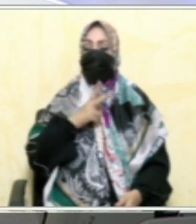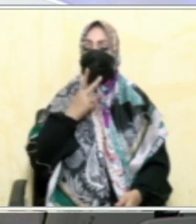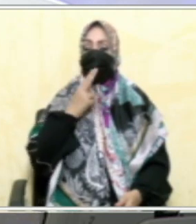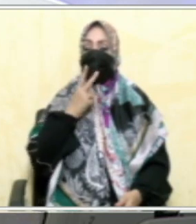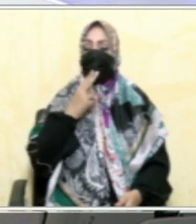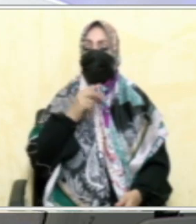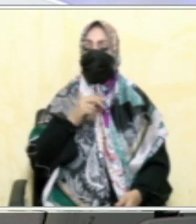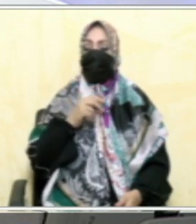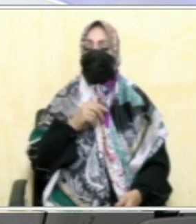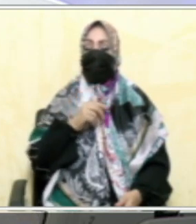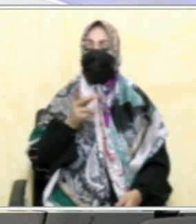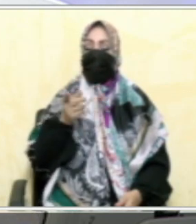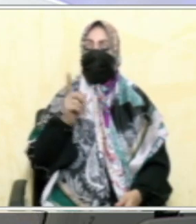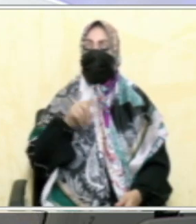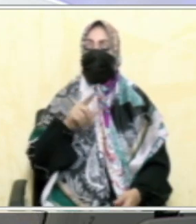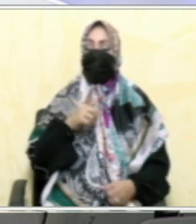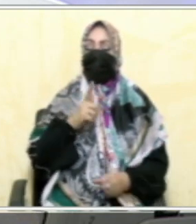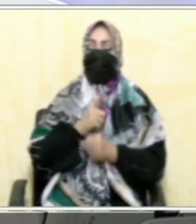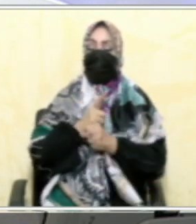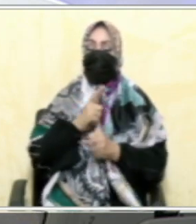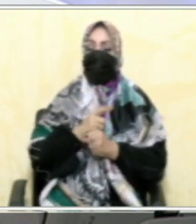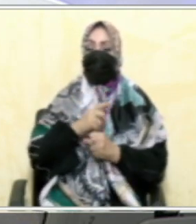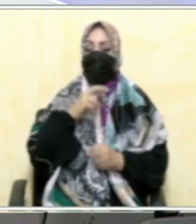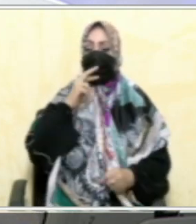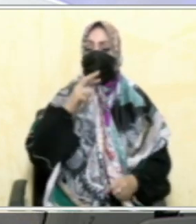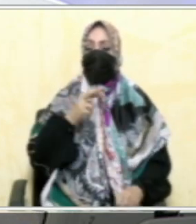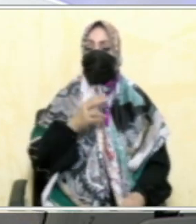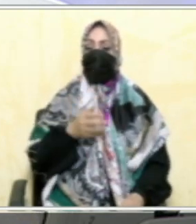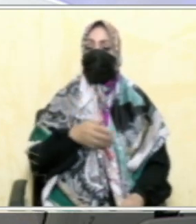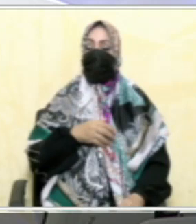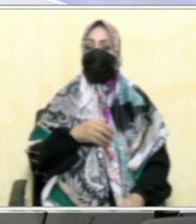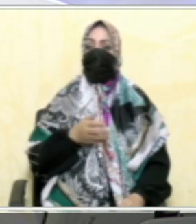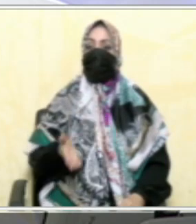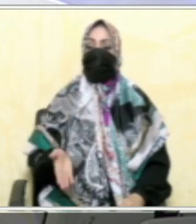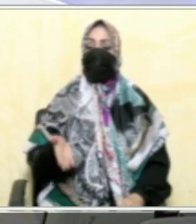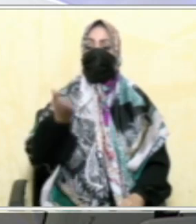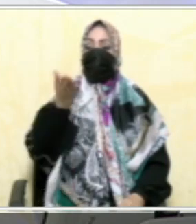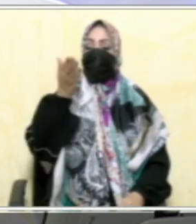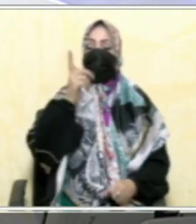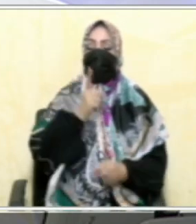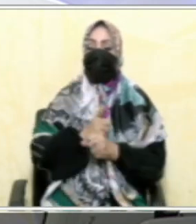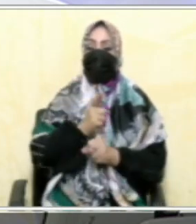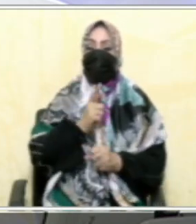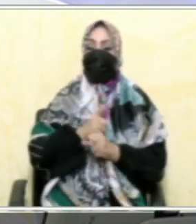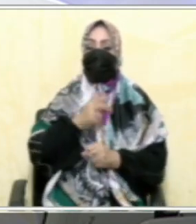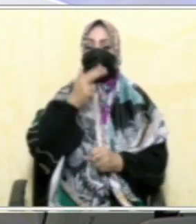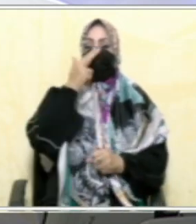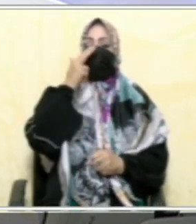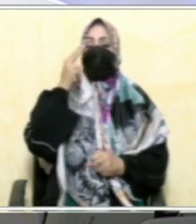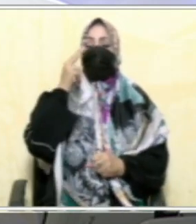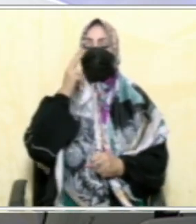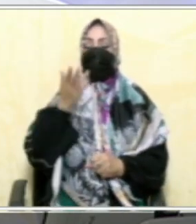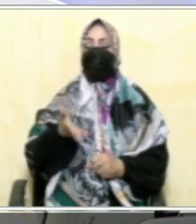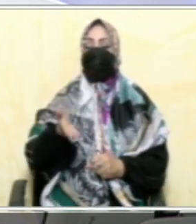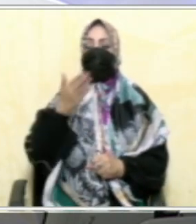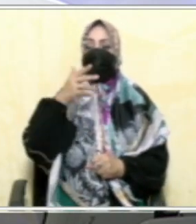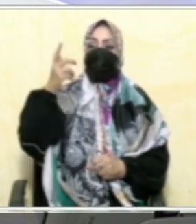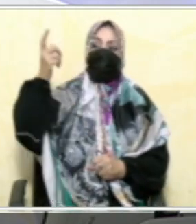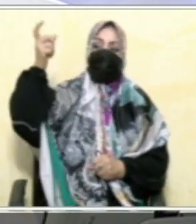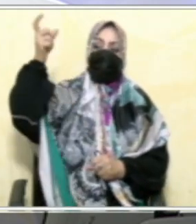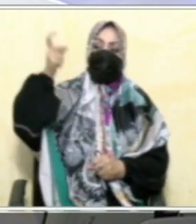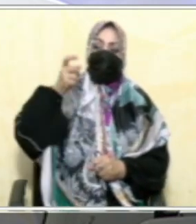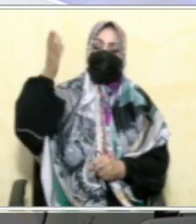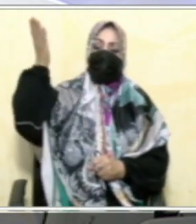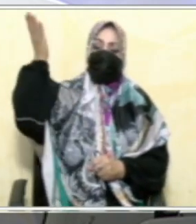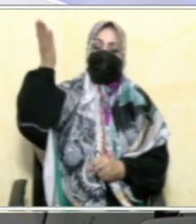وفه التبجيل، كاد المعلم أن يكون رسولا، أرأيت أشرف أو أجل من الذي يبني